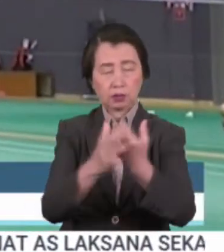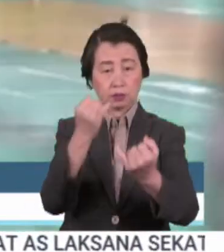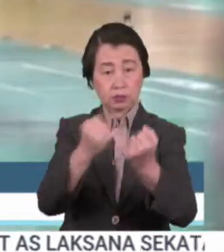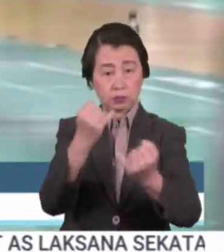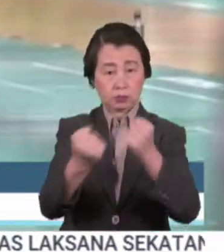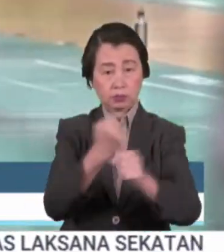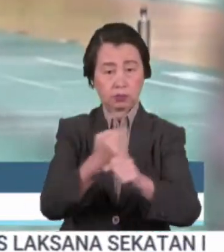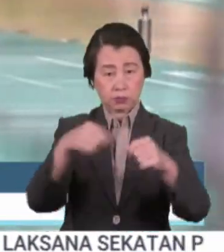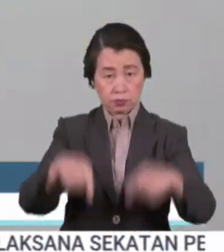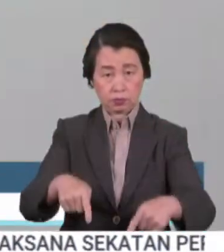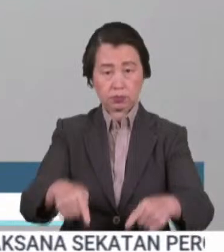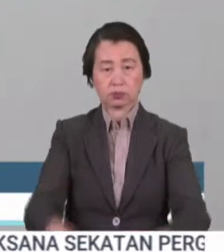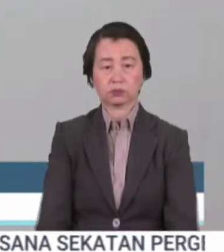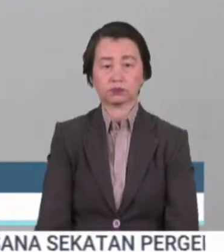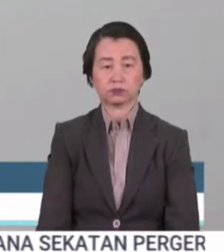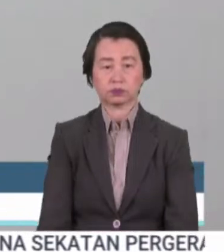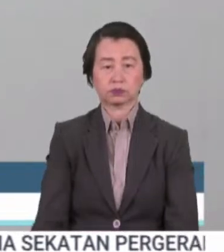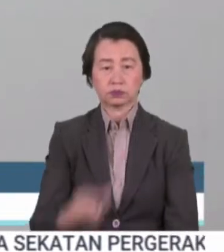ini